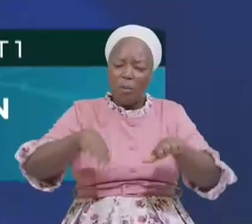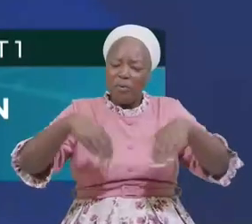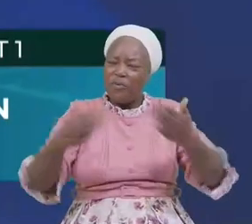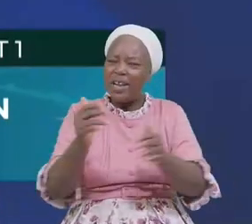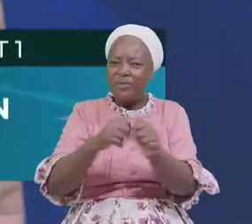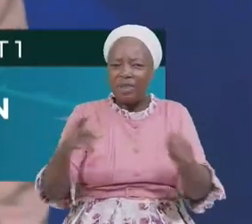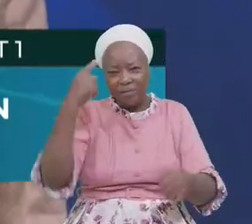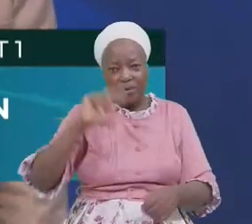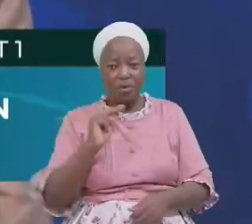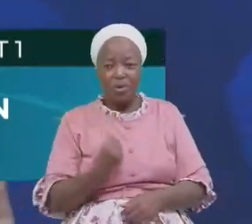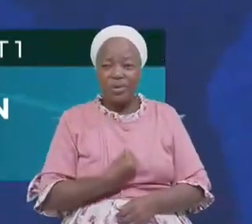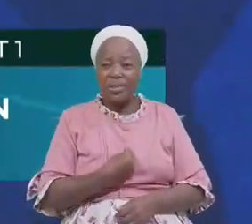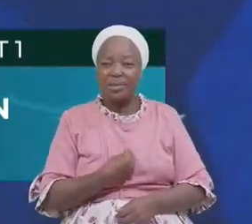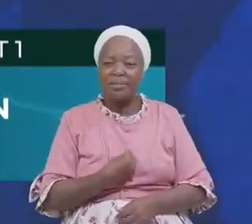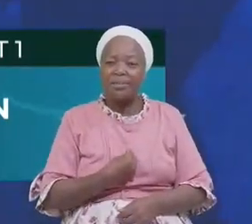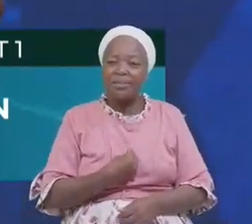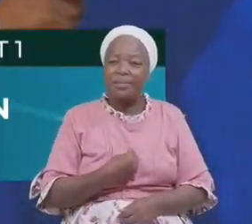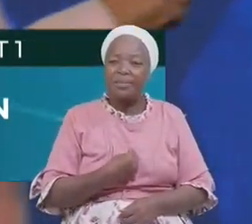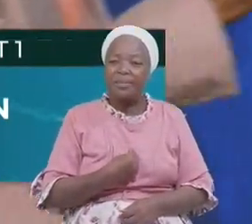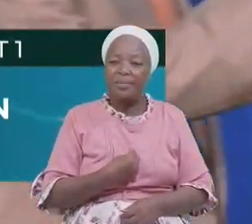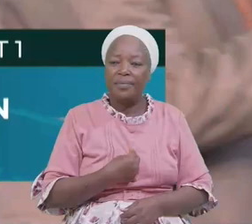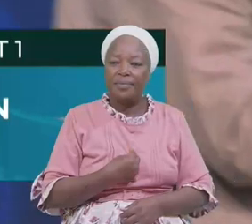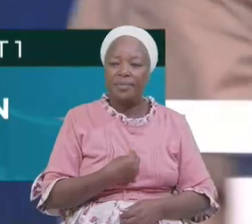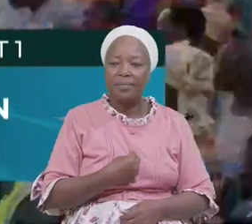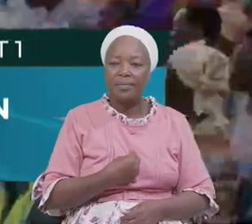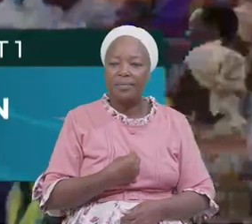comme nous portons les regards sur Christ qui a tout pourvu pour nous,